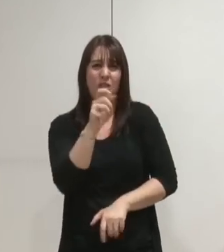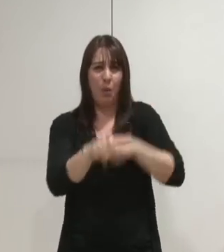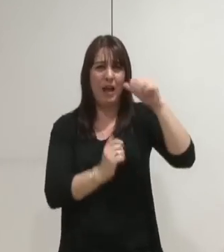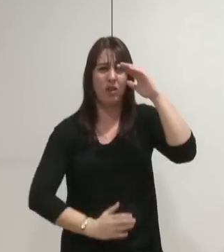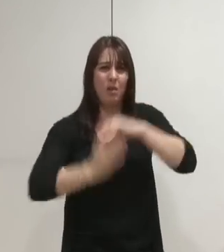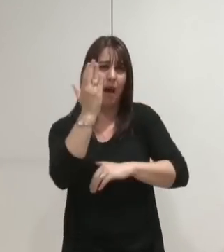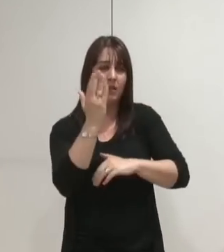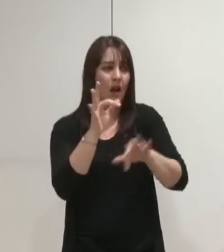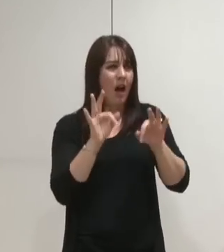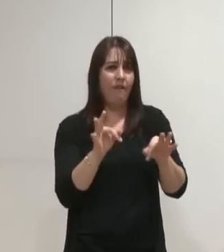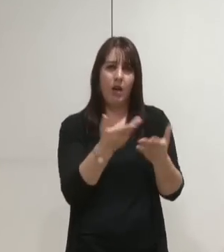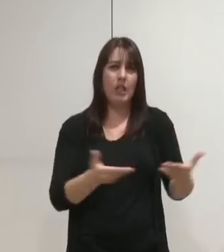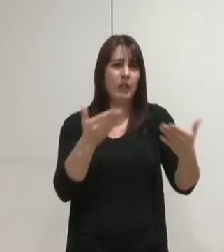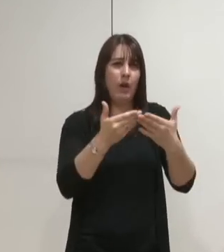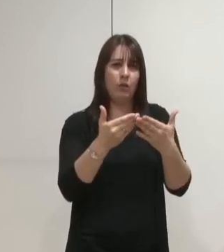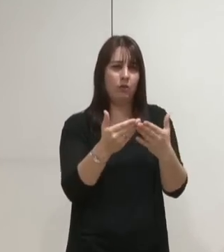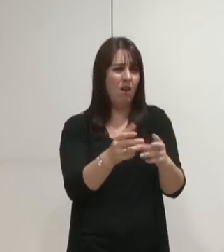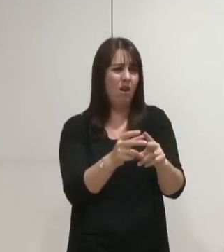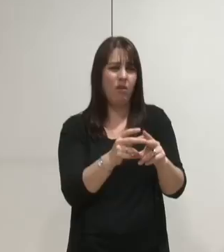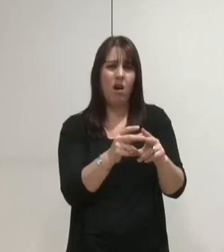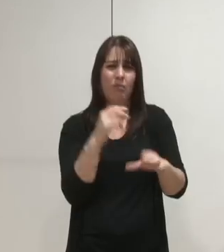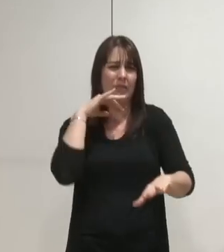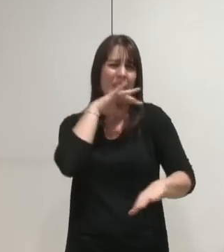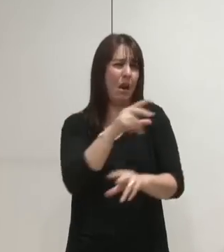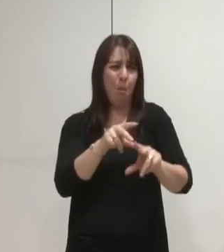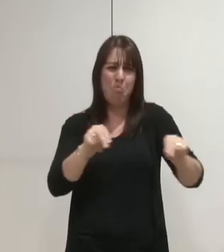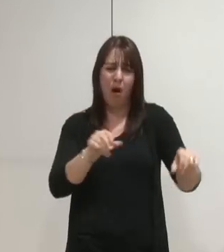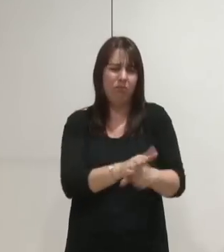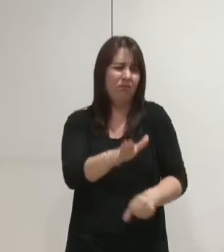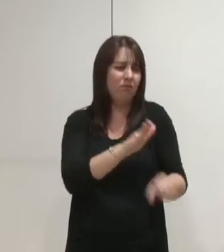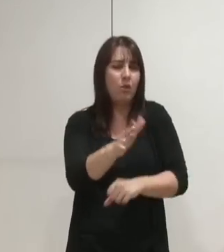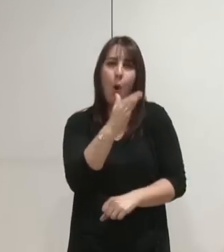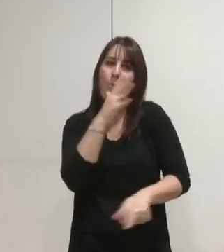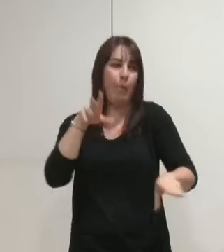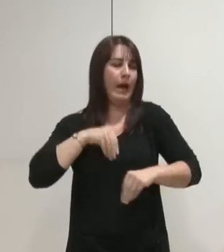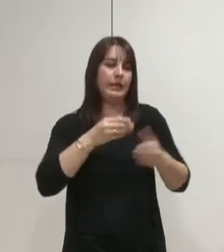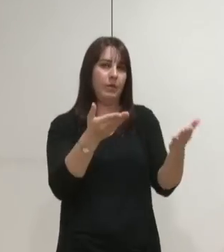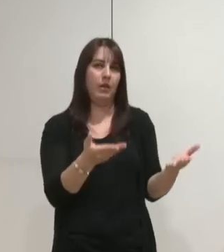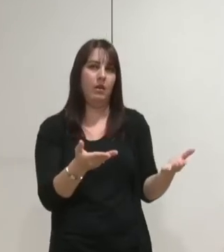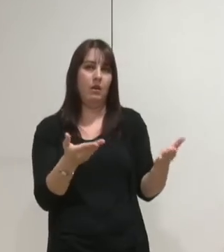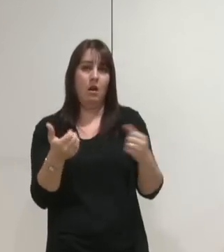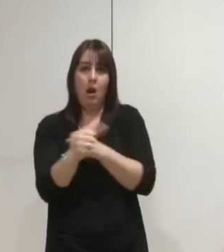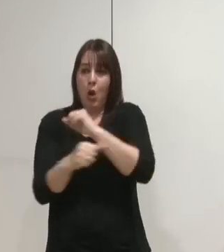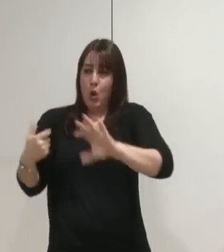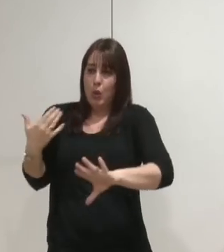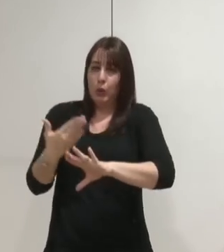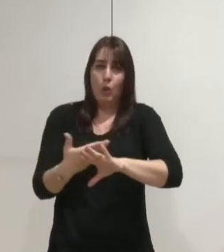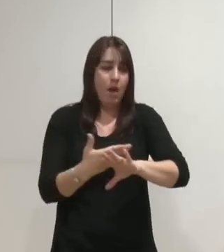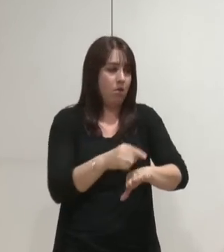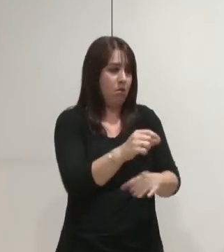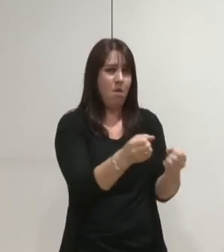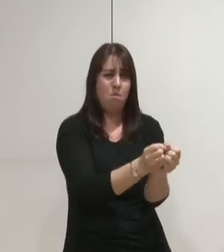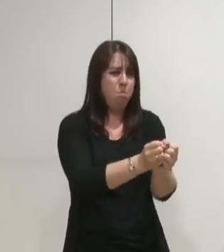promiscuité inacceptable en quelques semaines ce B ville a fait craquer tous les seuils